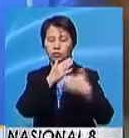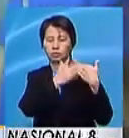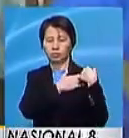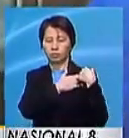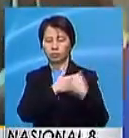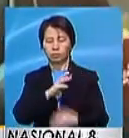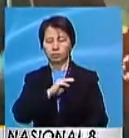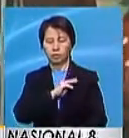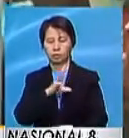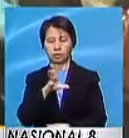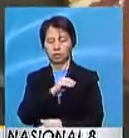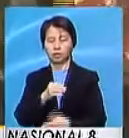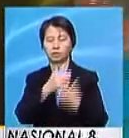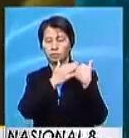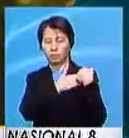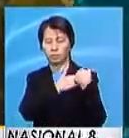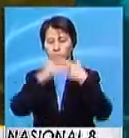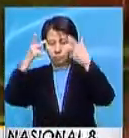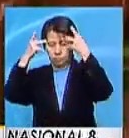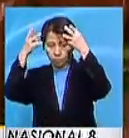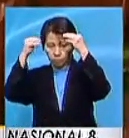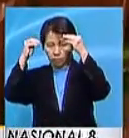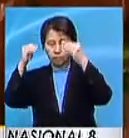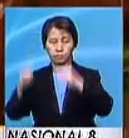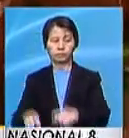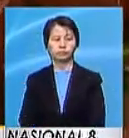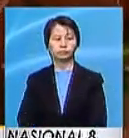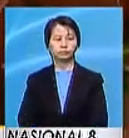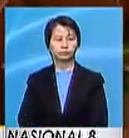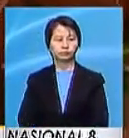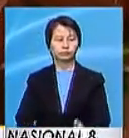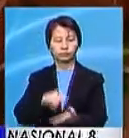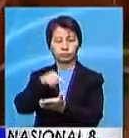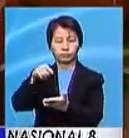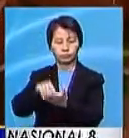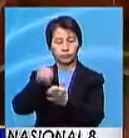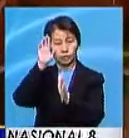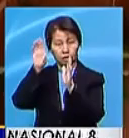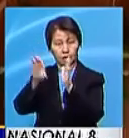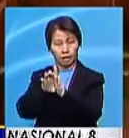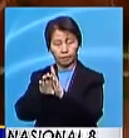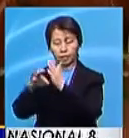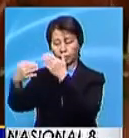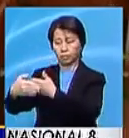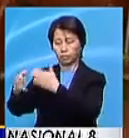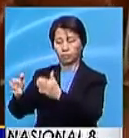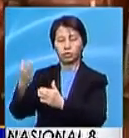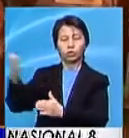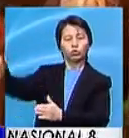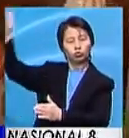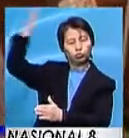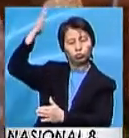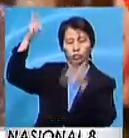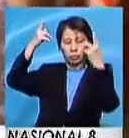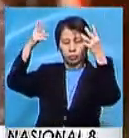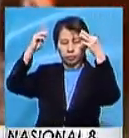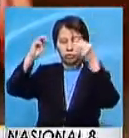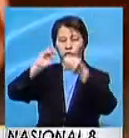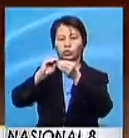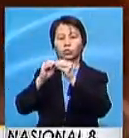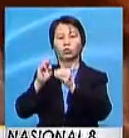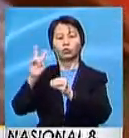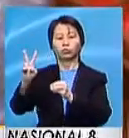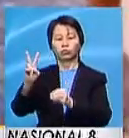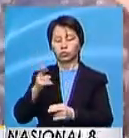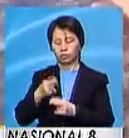Menteri dan Perdana Menteri. Ini adalah gambaran suasana sebenar Bilik Perdana Menteri Malaysia yang kedua, Allahyarham